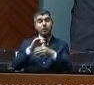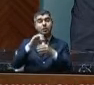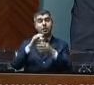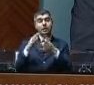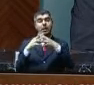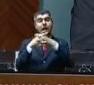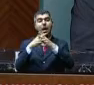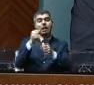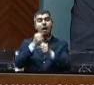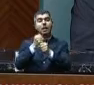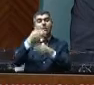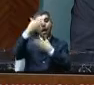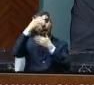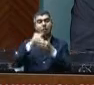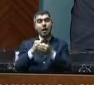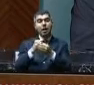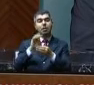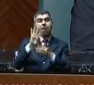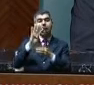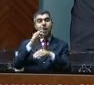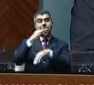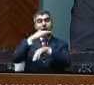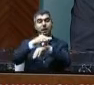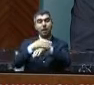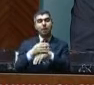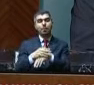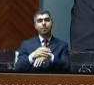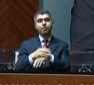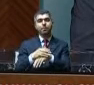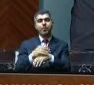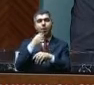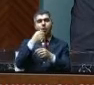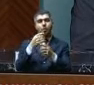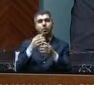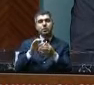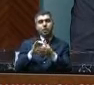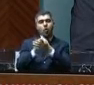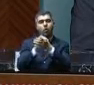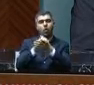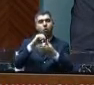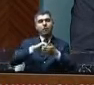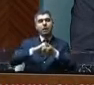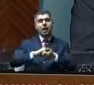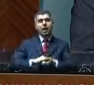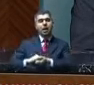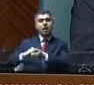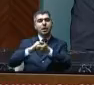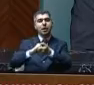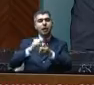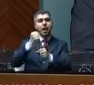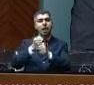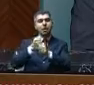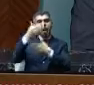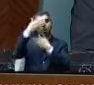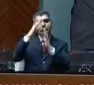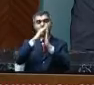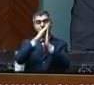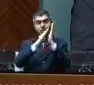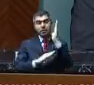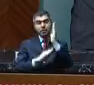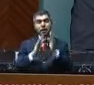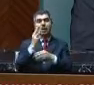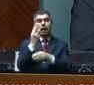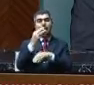4 دقائق، الفريق الدستوري الديمقراطي الاجتماعي 4 دقائق، مجموعة الكونفدرالية الديمقراطية للشغل 3